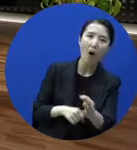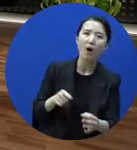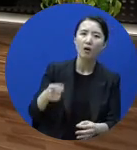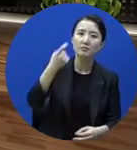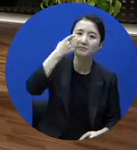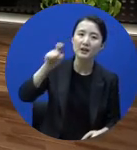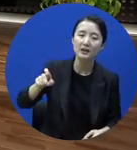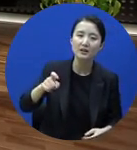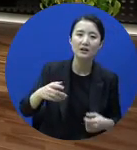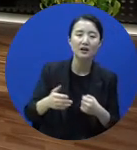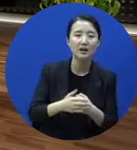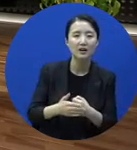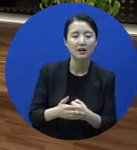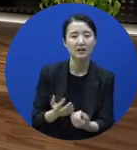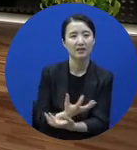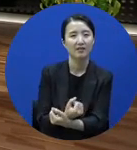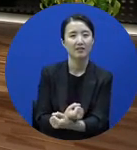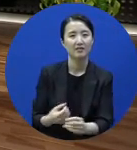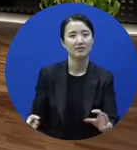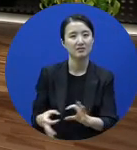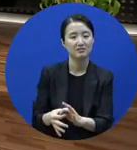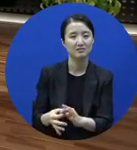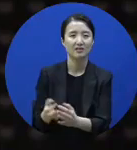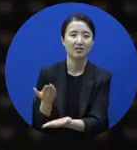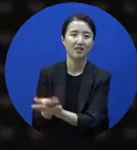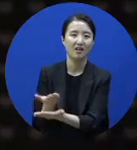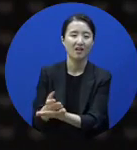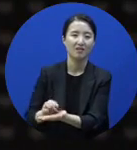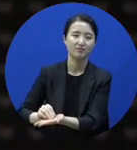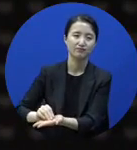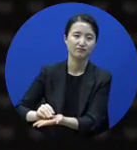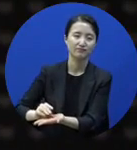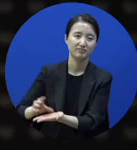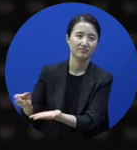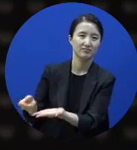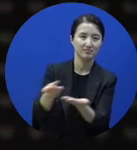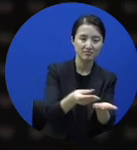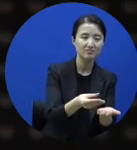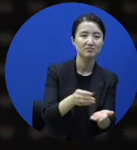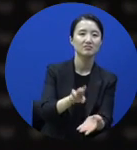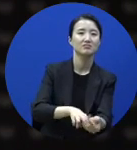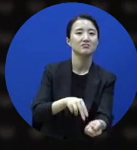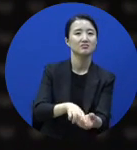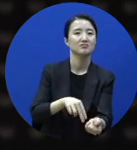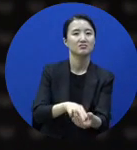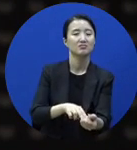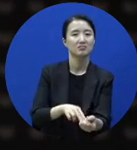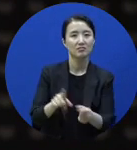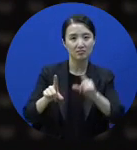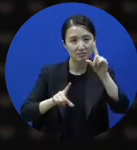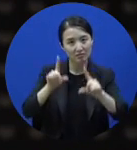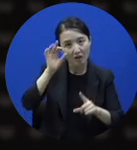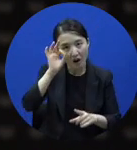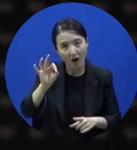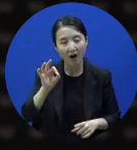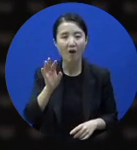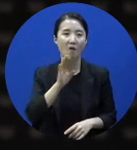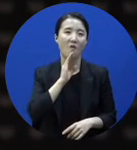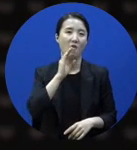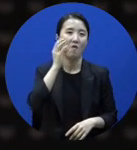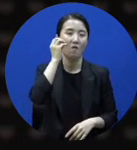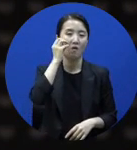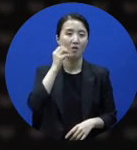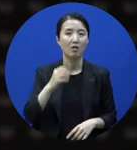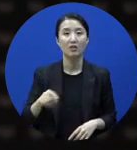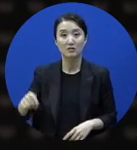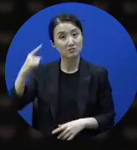있겠어요. 그러니까 어떻게 보면 10이 되진 않겠죠. 남보다 좀 열심히 했으니까 뭐 4나 5 정도가 되겠죠. 근데 그걸 하지 못하는